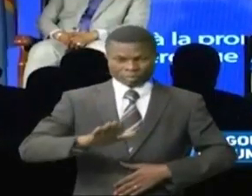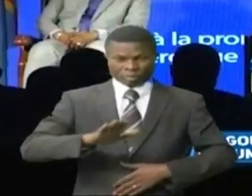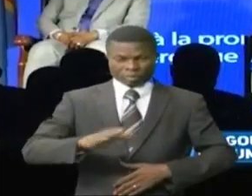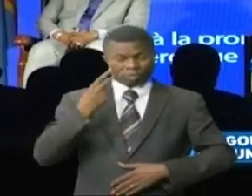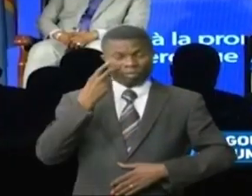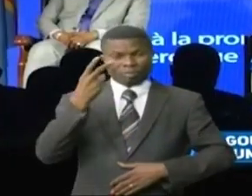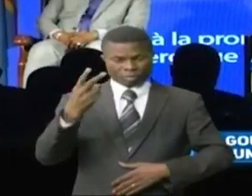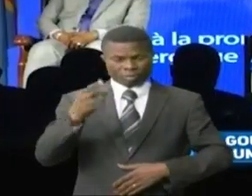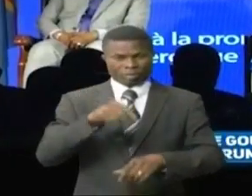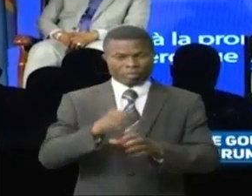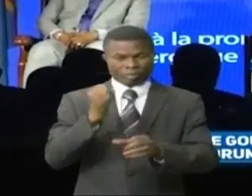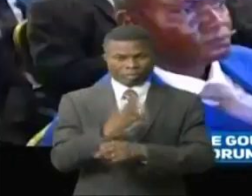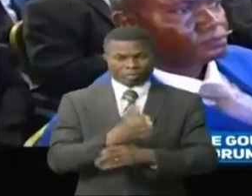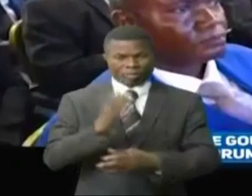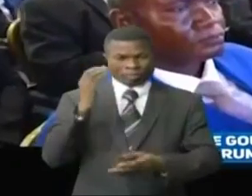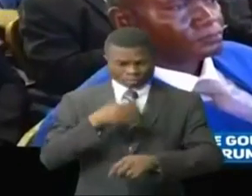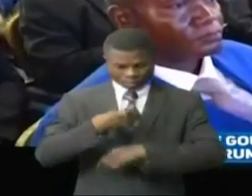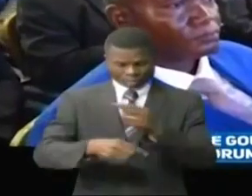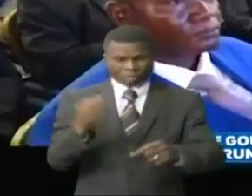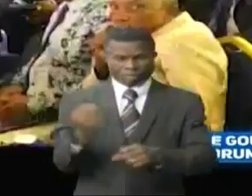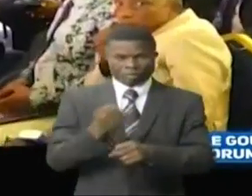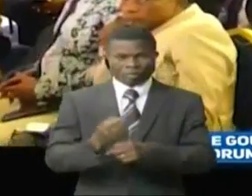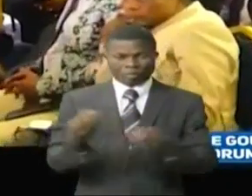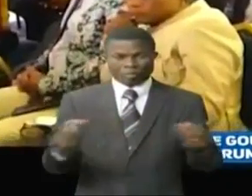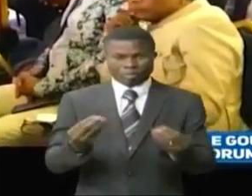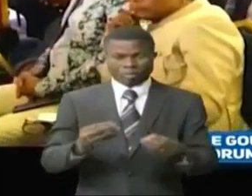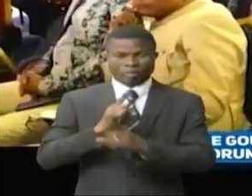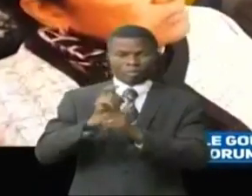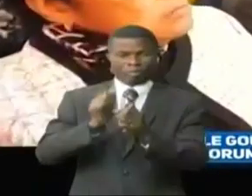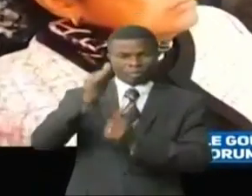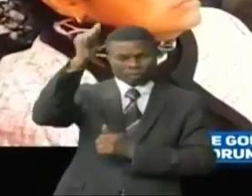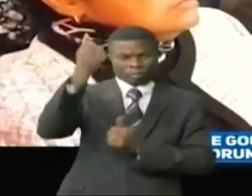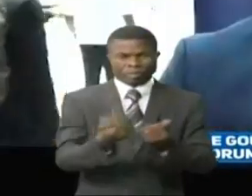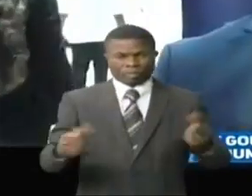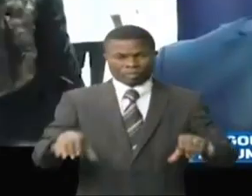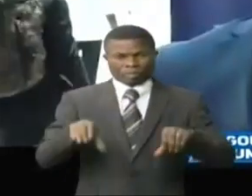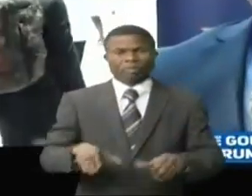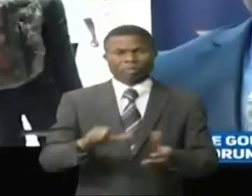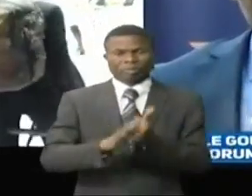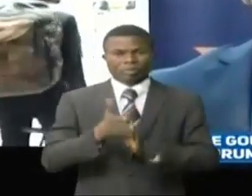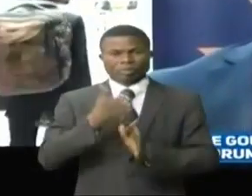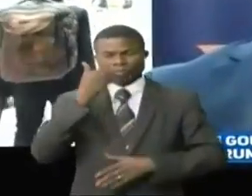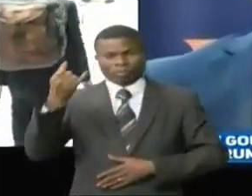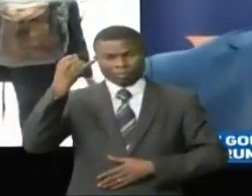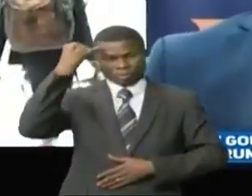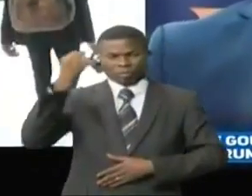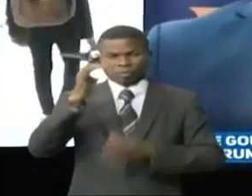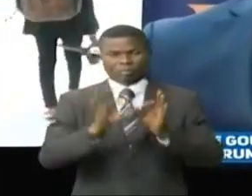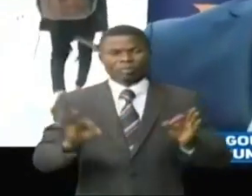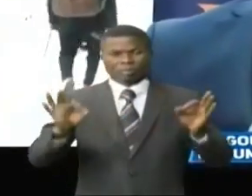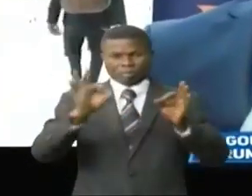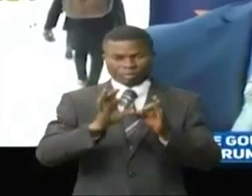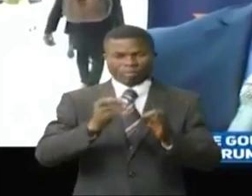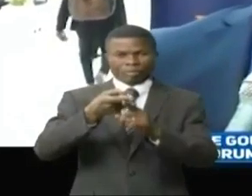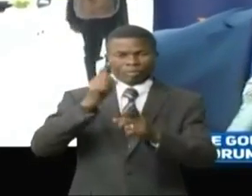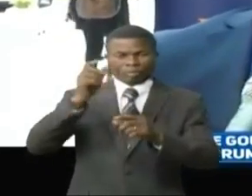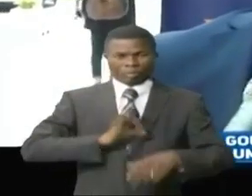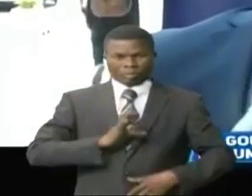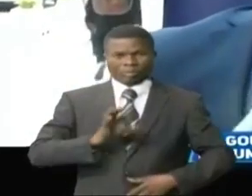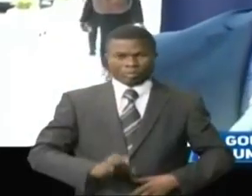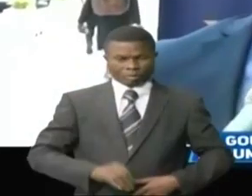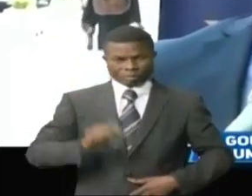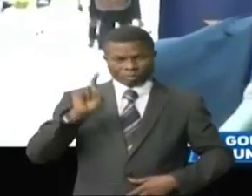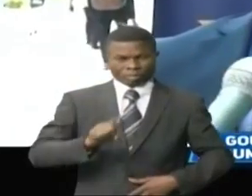estime qu'il est temps de passer à l'action afin d'assurer l'avenir des enfants congolais. Cette initiative salvatrice prise par le chef de l'État devra